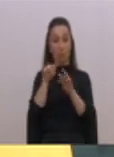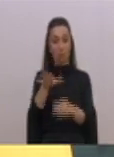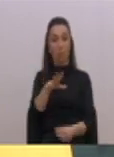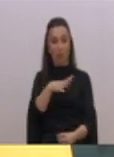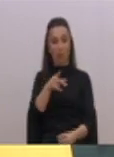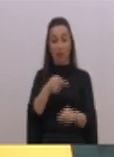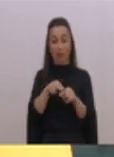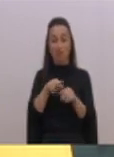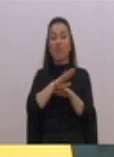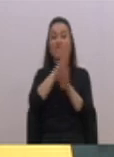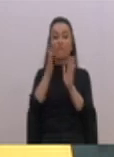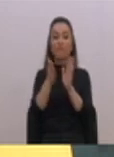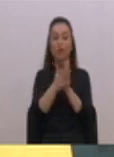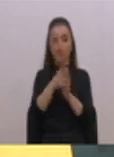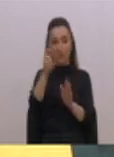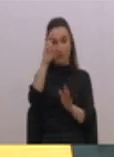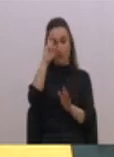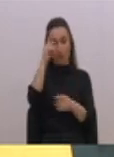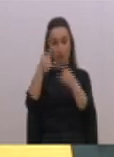მოქმედებდნენ. ეს ყველაფერი